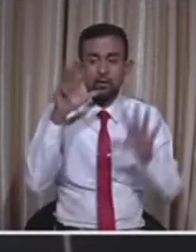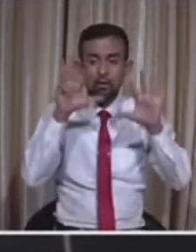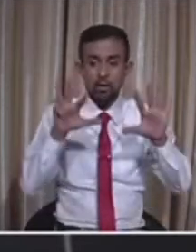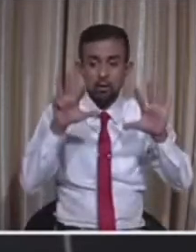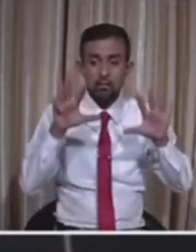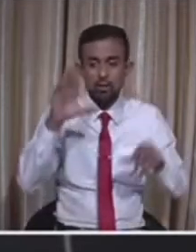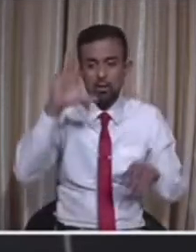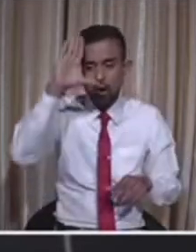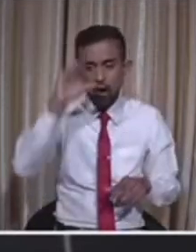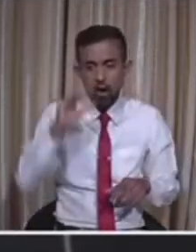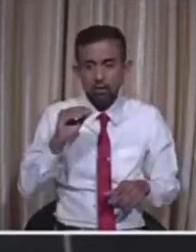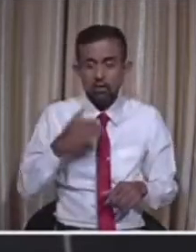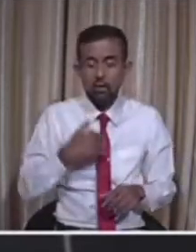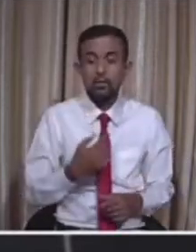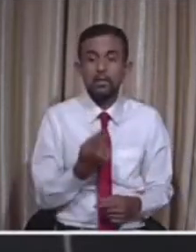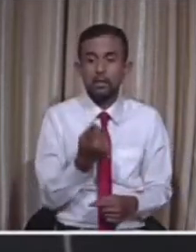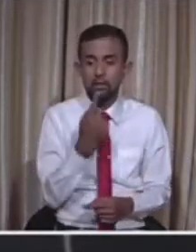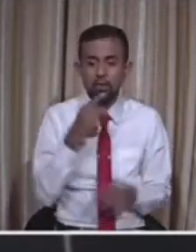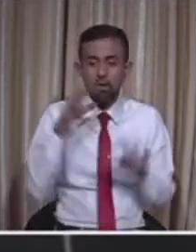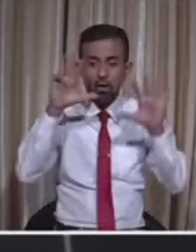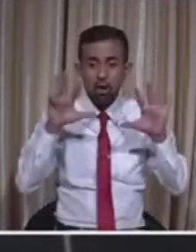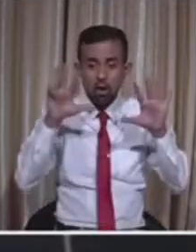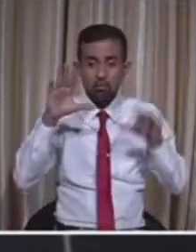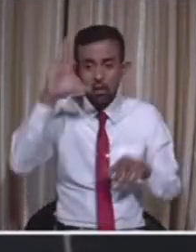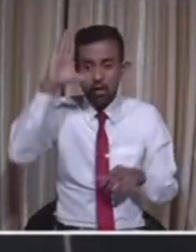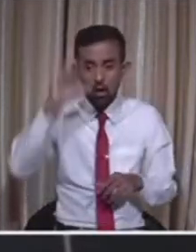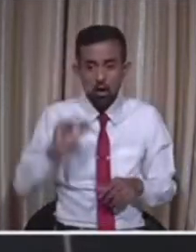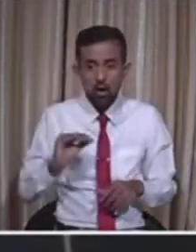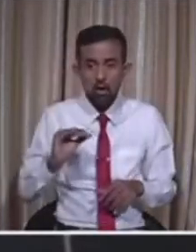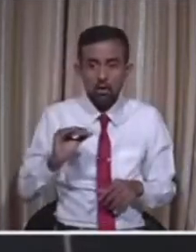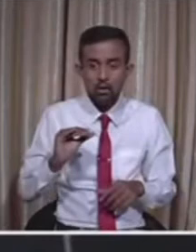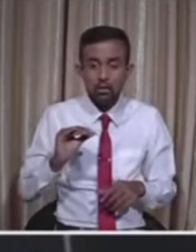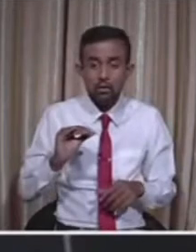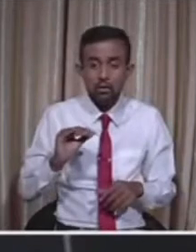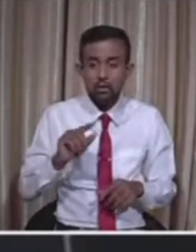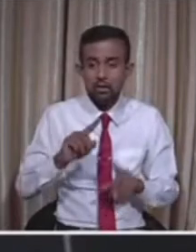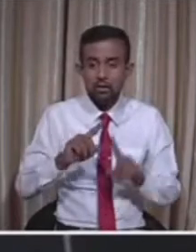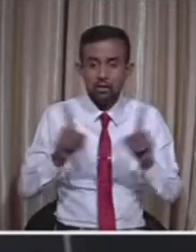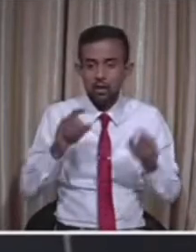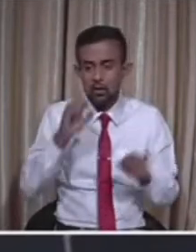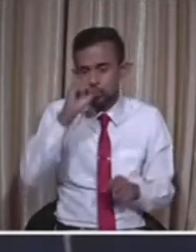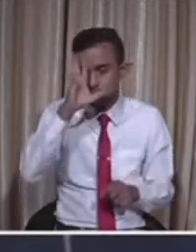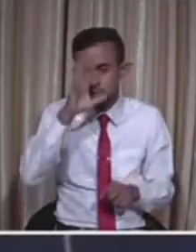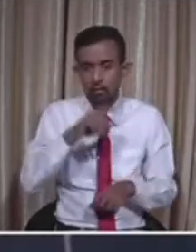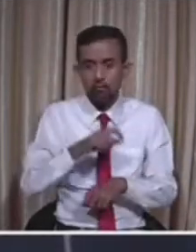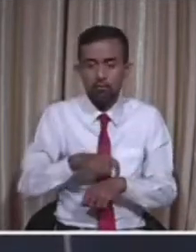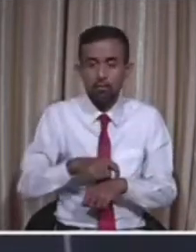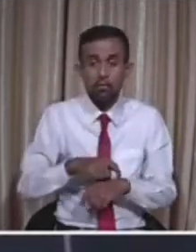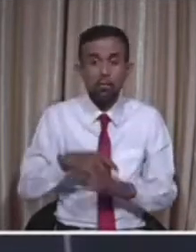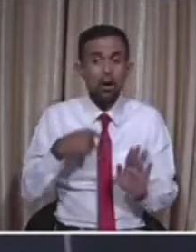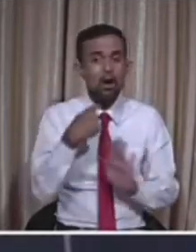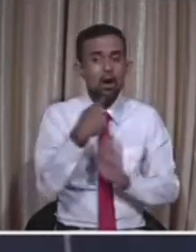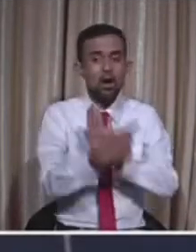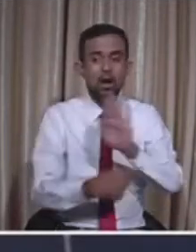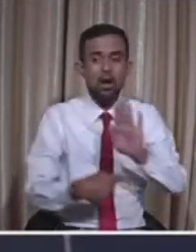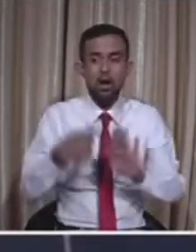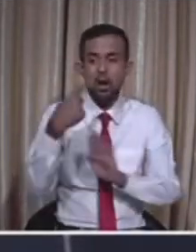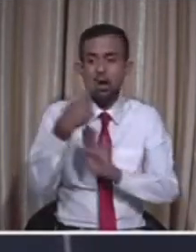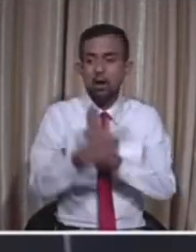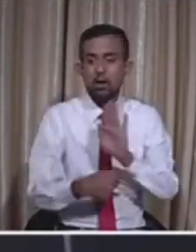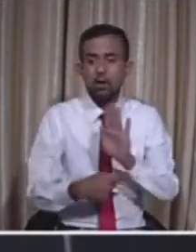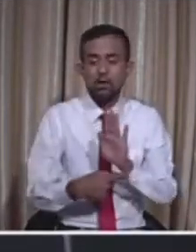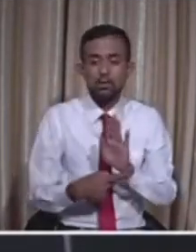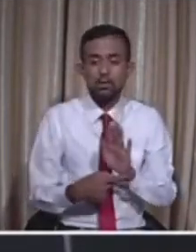රාත්‍රියේ අපිට ඉගන්නවා 9 වෙනිදා රාත්‍රියේ උදා වෙනදා උදෑසන අලුයම වෙනකොට මුළු රටට ඉතාමත්ම